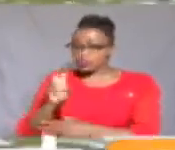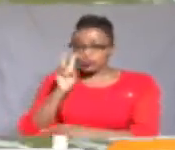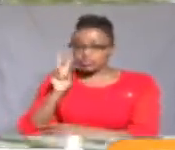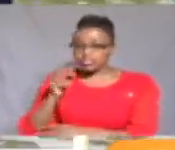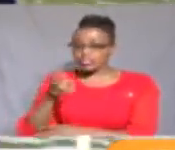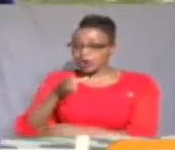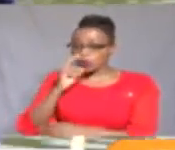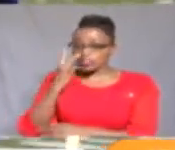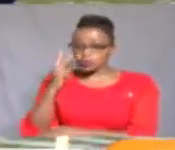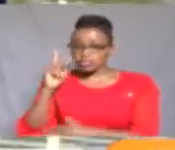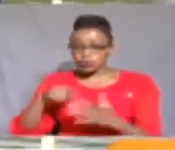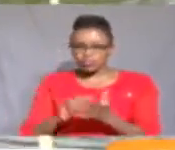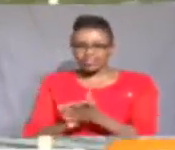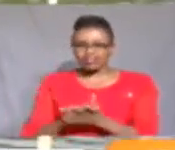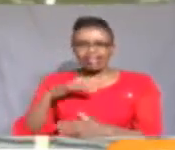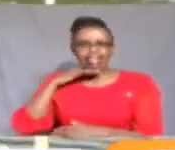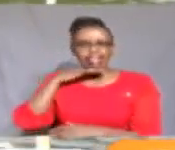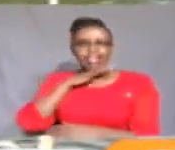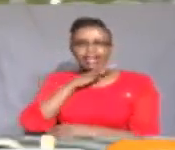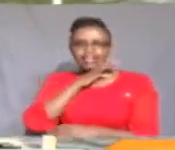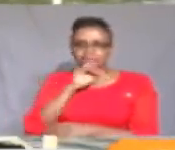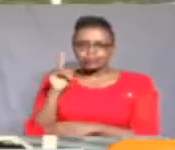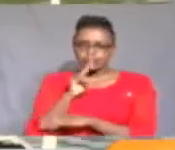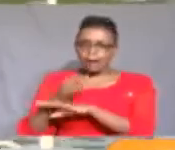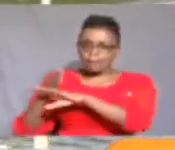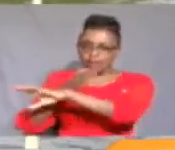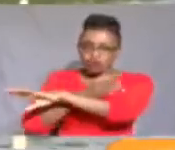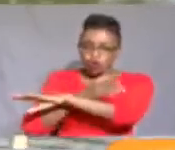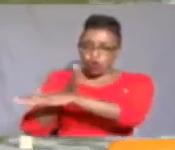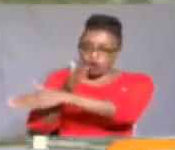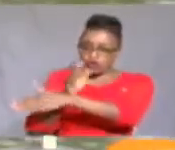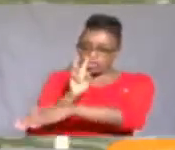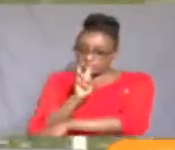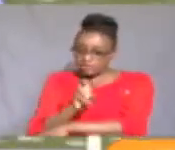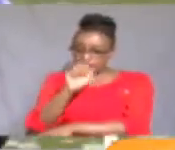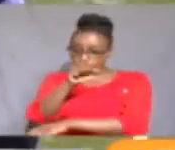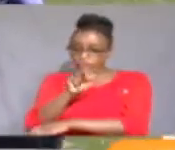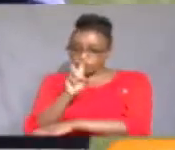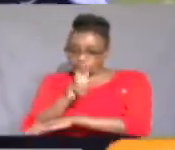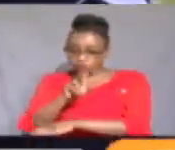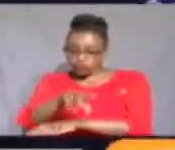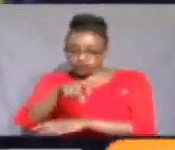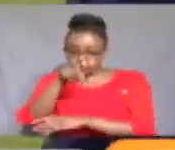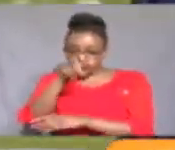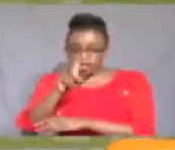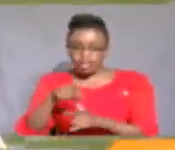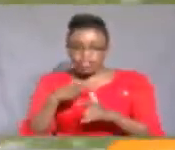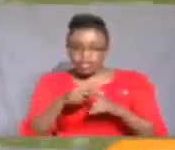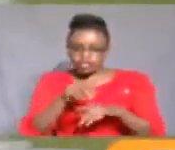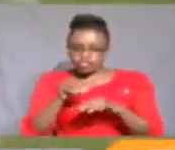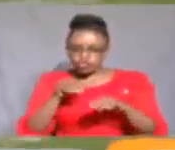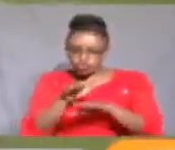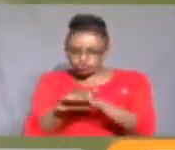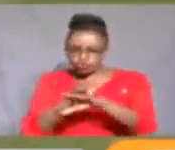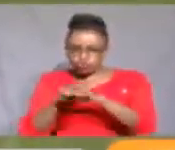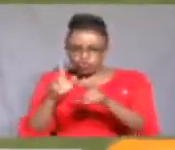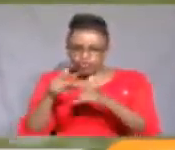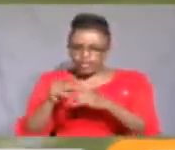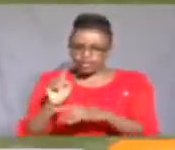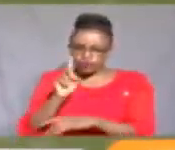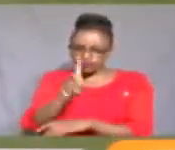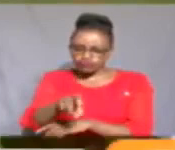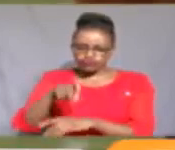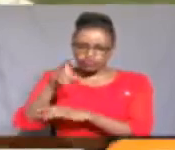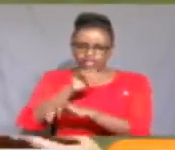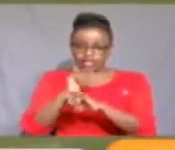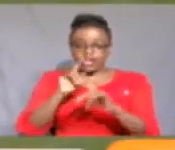macho. Ni kiapu, lakini wakati ule samaki ikiwa sini unatoa ndoano na peleka polepole unaweka katikati.